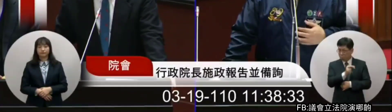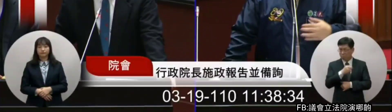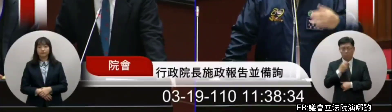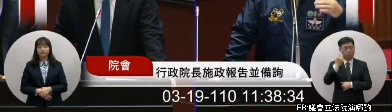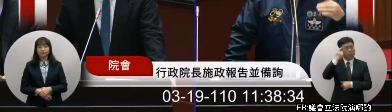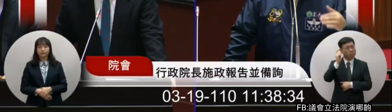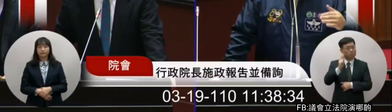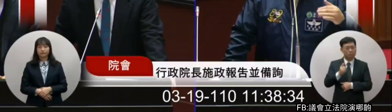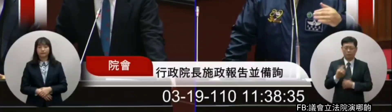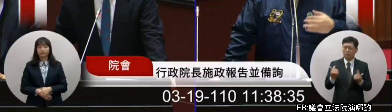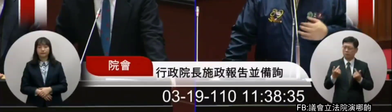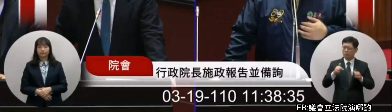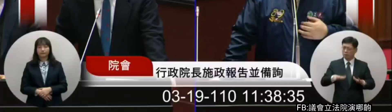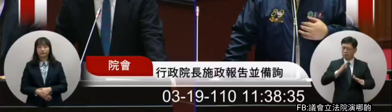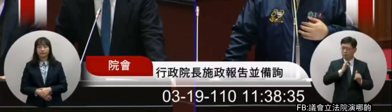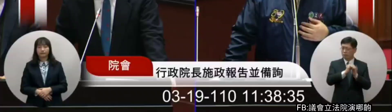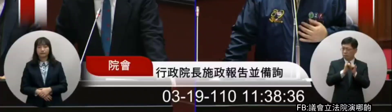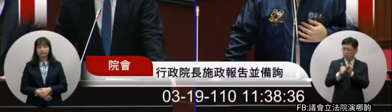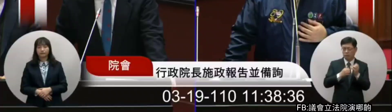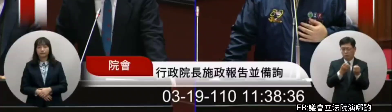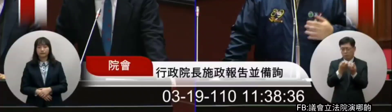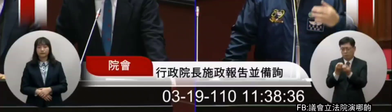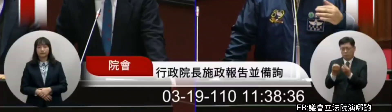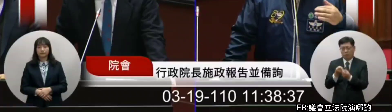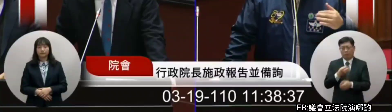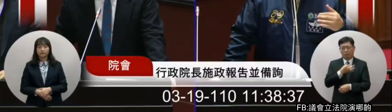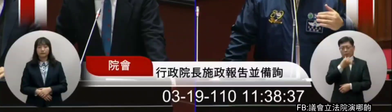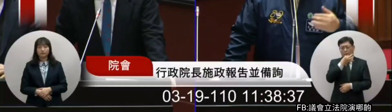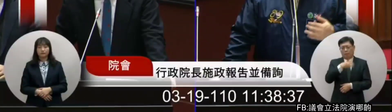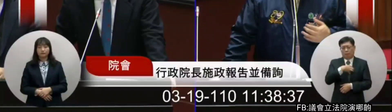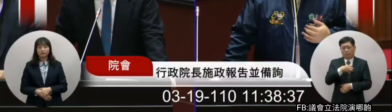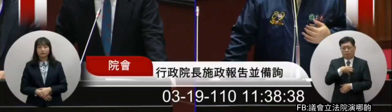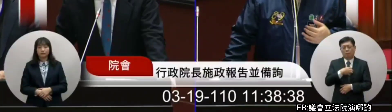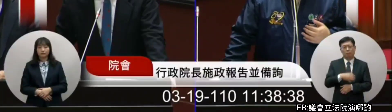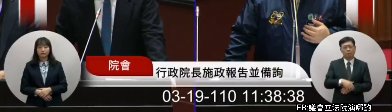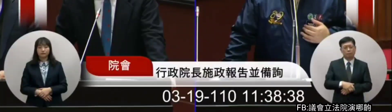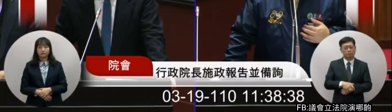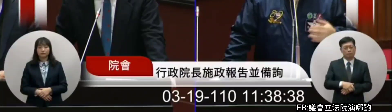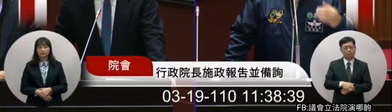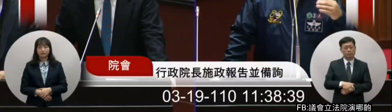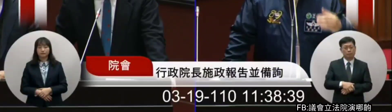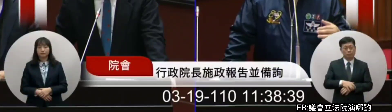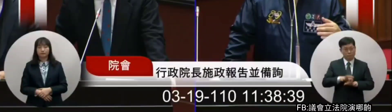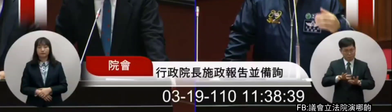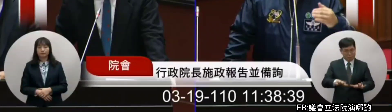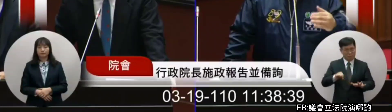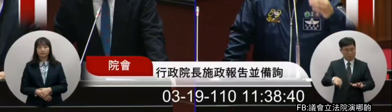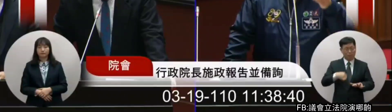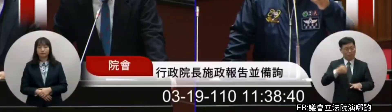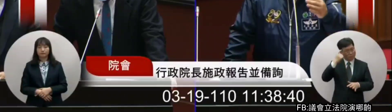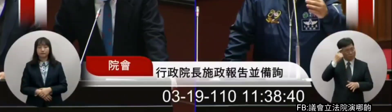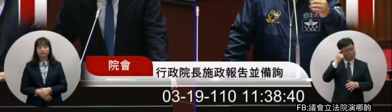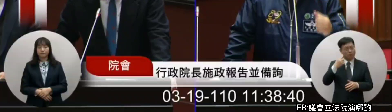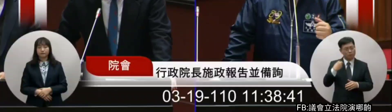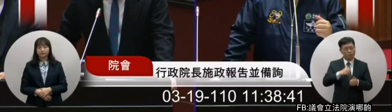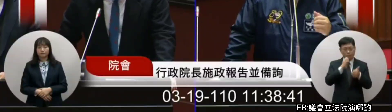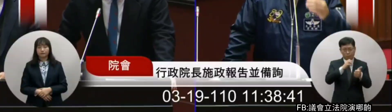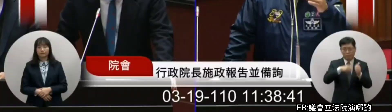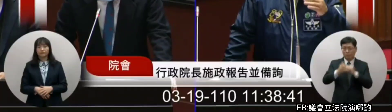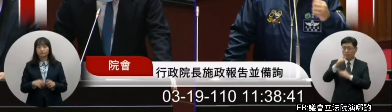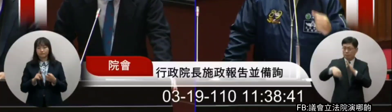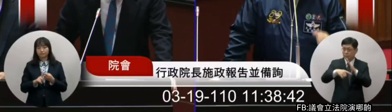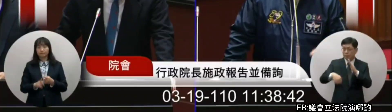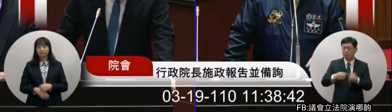觉啊，就是我们现在的治安啊，的确是让人觉得不安心啊。 所以在这个部分，本席还是提醒行政